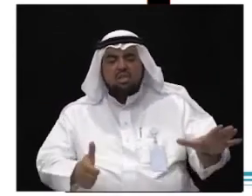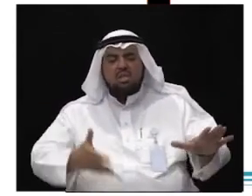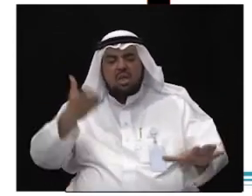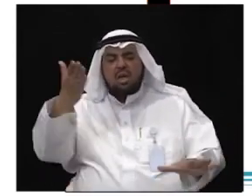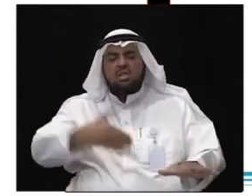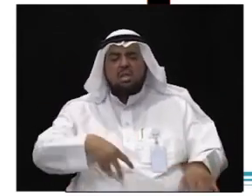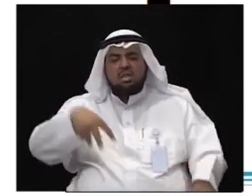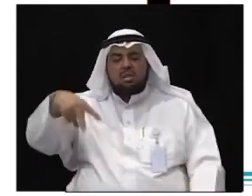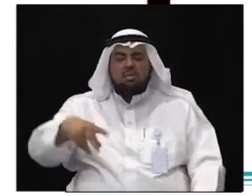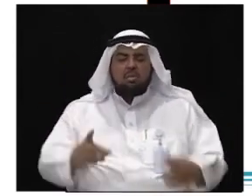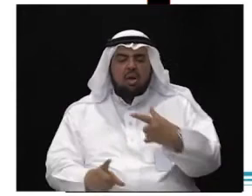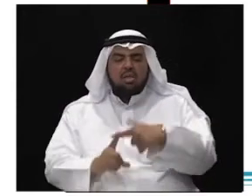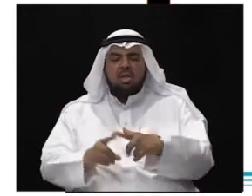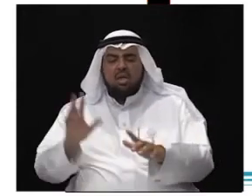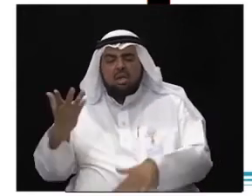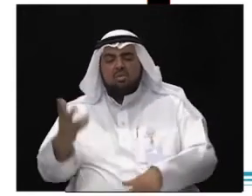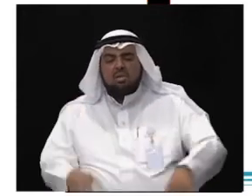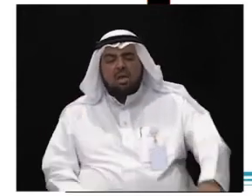بالشكل هذا.